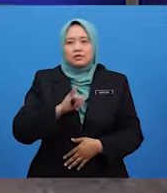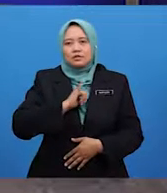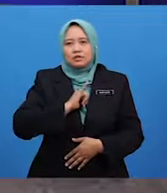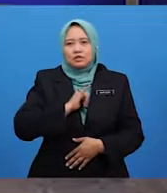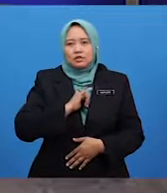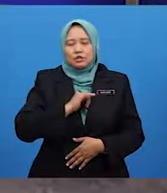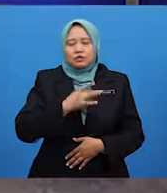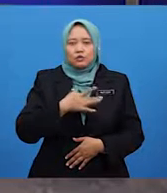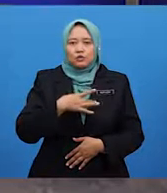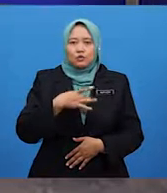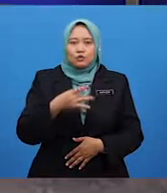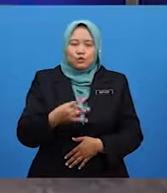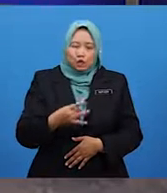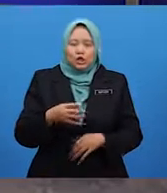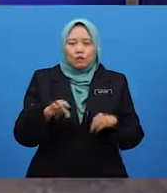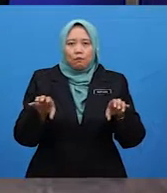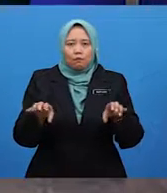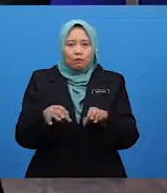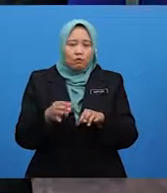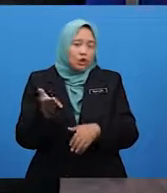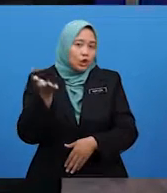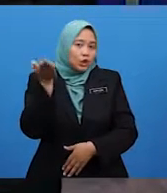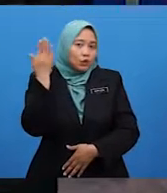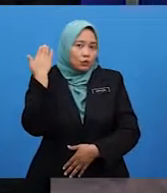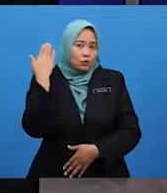Cuba fikir-fikirkan dari cara saya bagaimana?